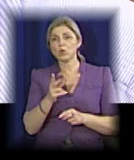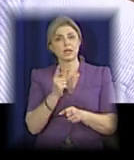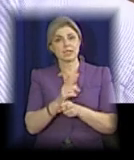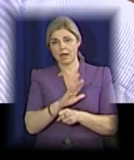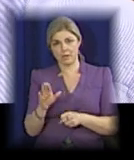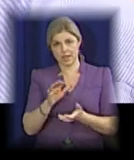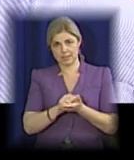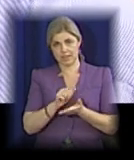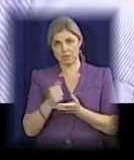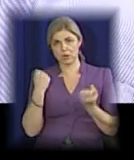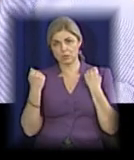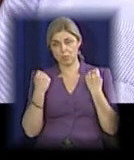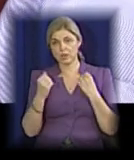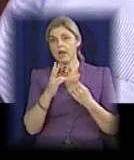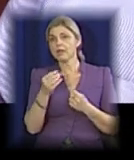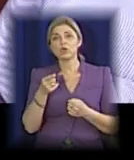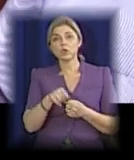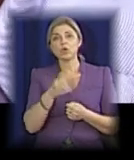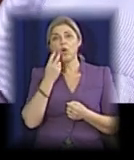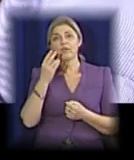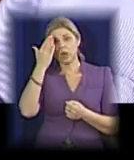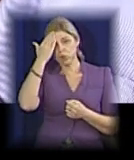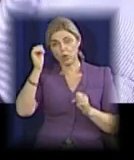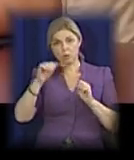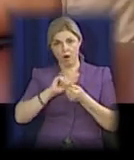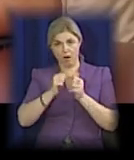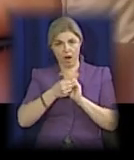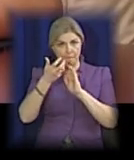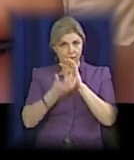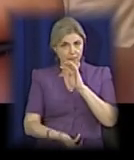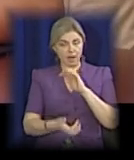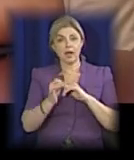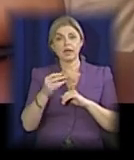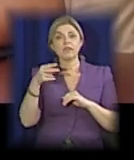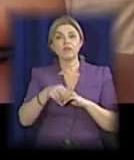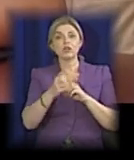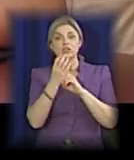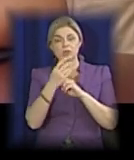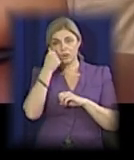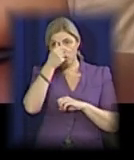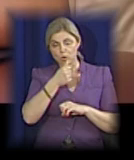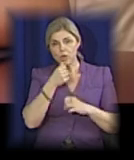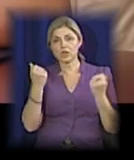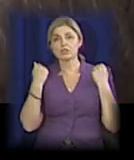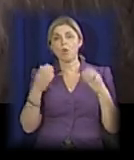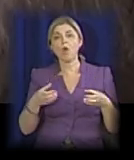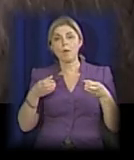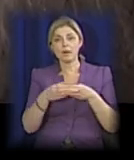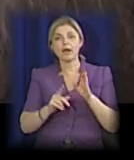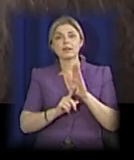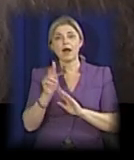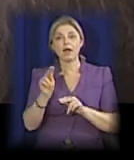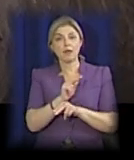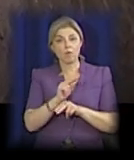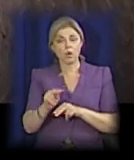займатися спортом, але ж не тоді, коли на голову може впасти каміння. З 2014 року в спорткомплексі почали ремонтні